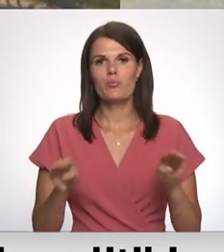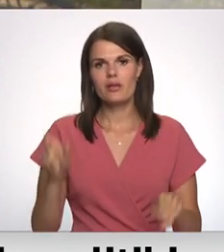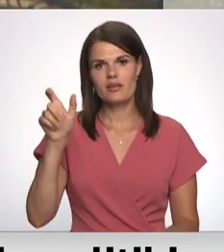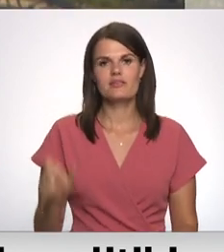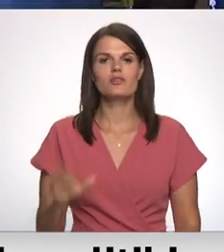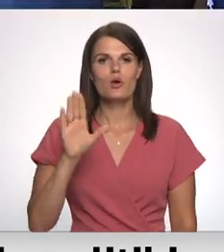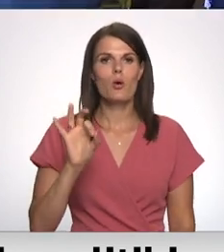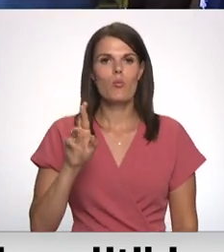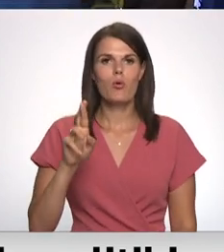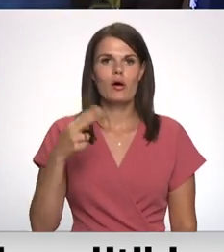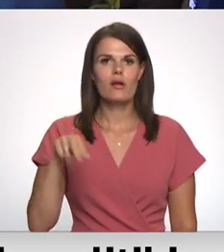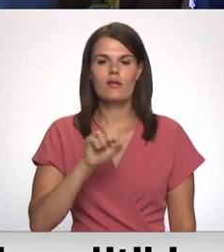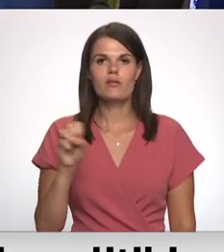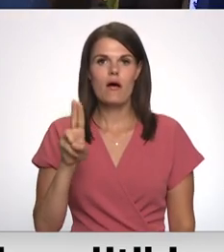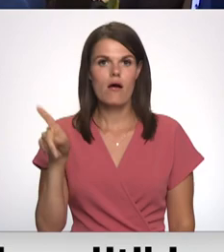Līcīte.